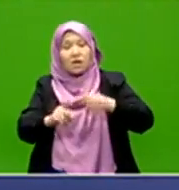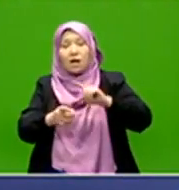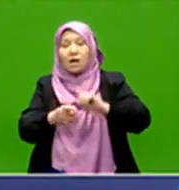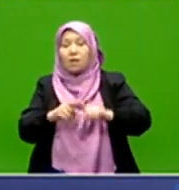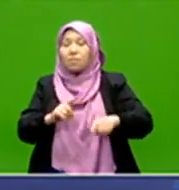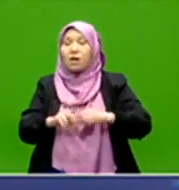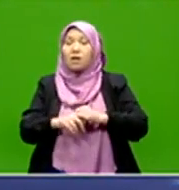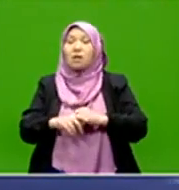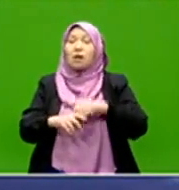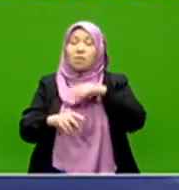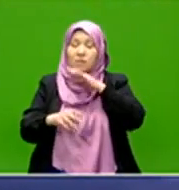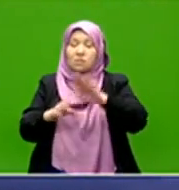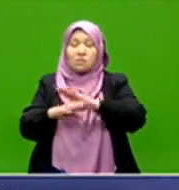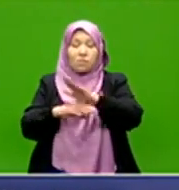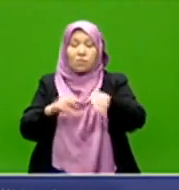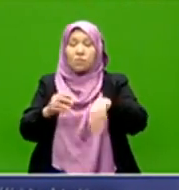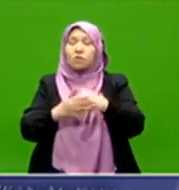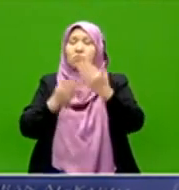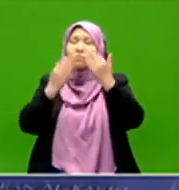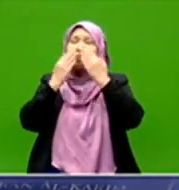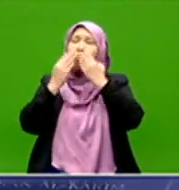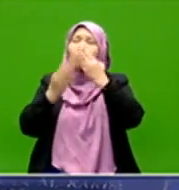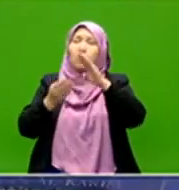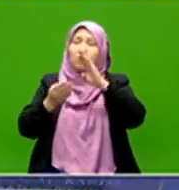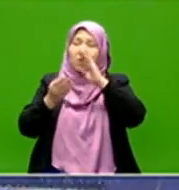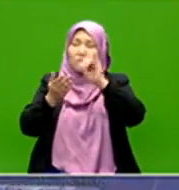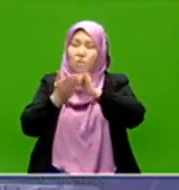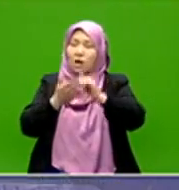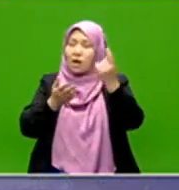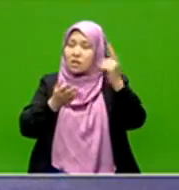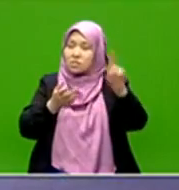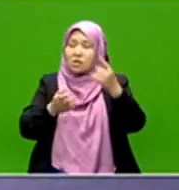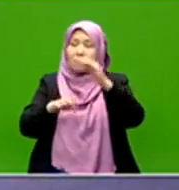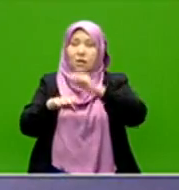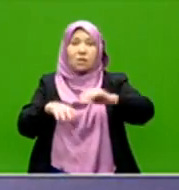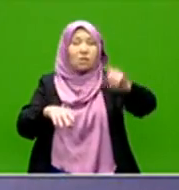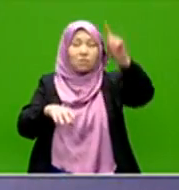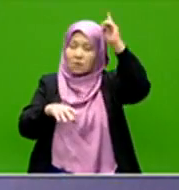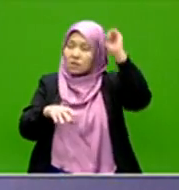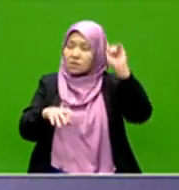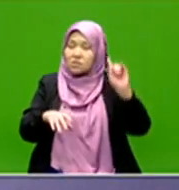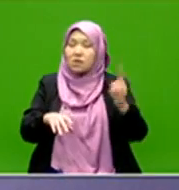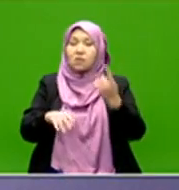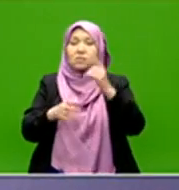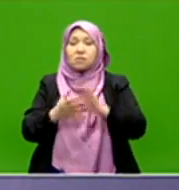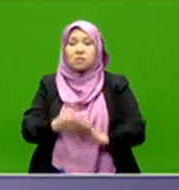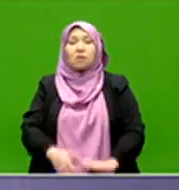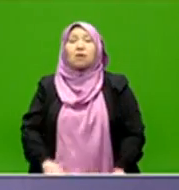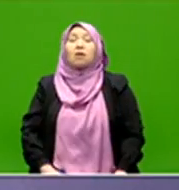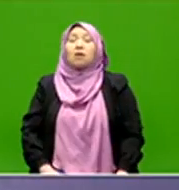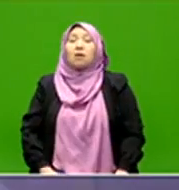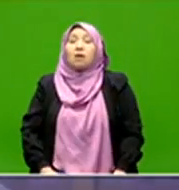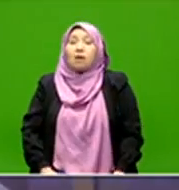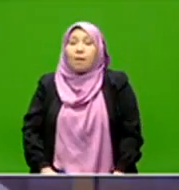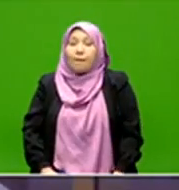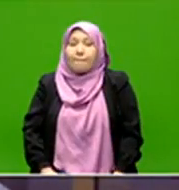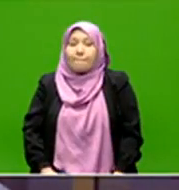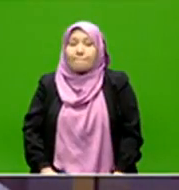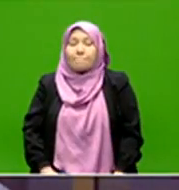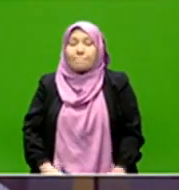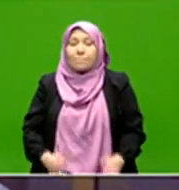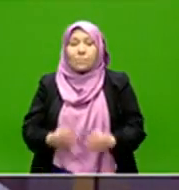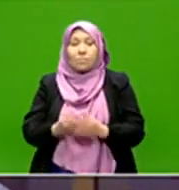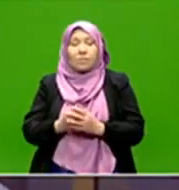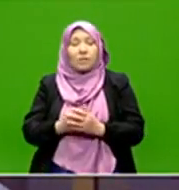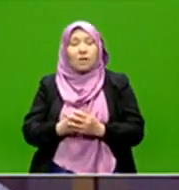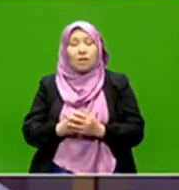baraka wa sallam. Walhamdulillahi rabbil alamin. Taqabbalallahu minkum wa minkum. Inna wa minkum